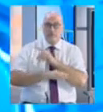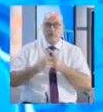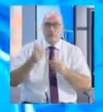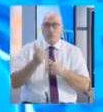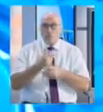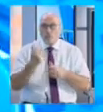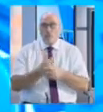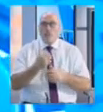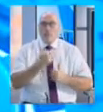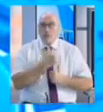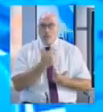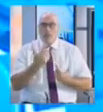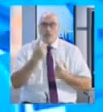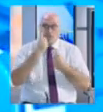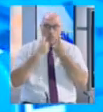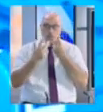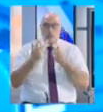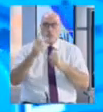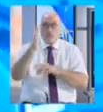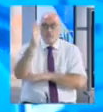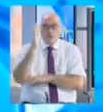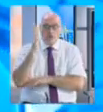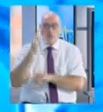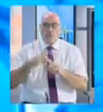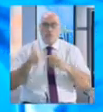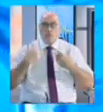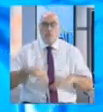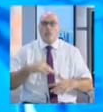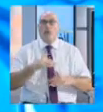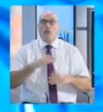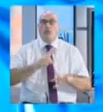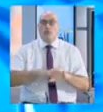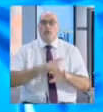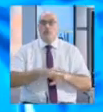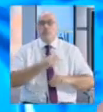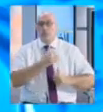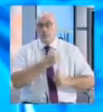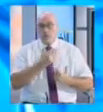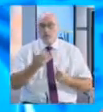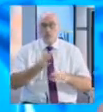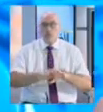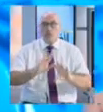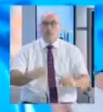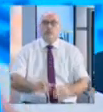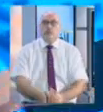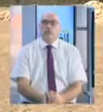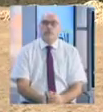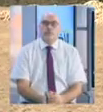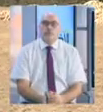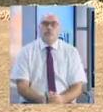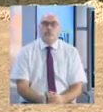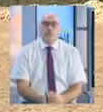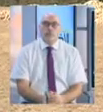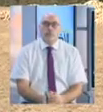الحماية المدنية ومديرية الغابات وأفراد الجيش الوطني الشعبي. ابتسام بجاوي. موقد